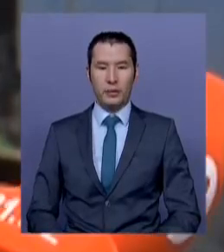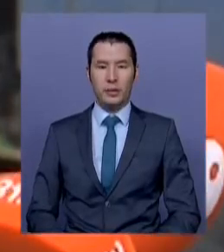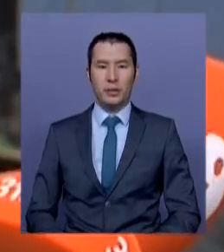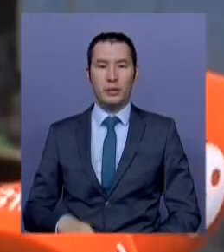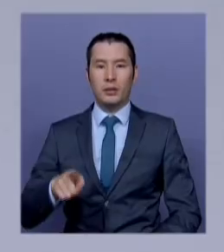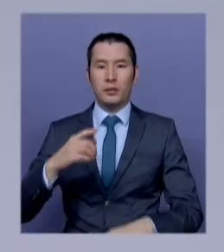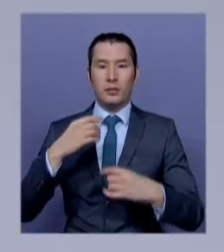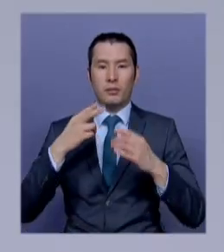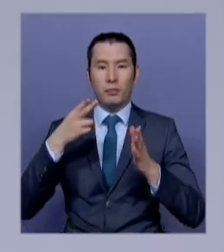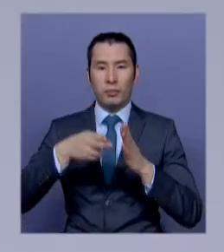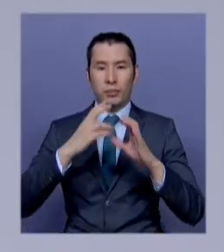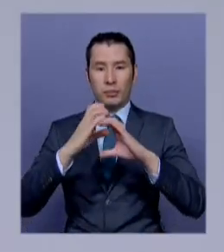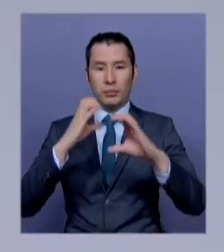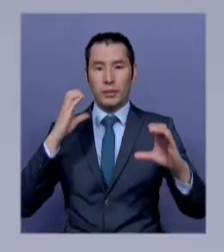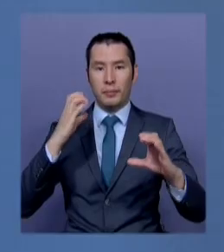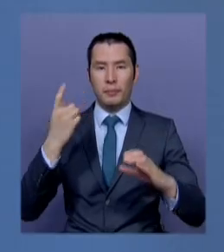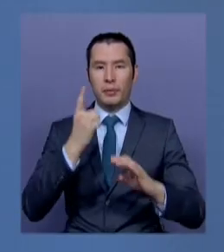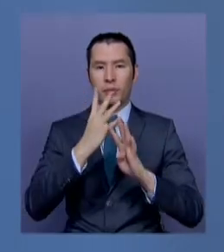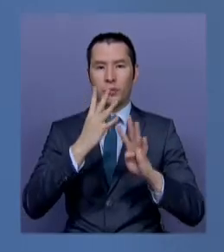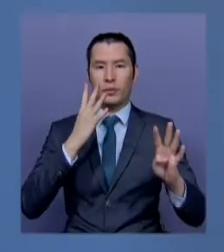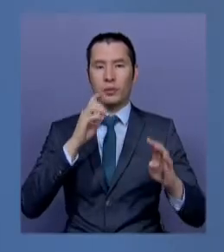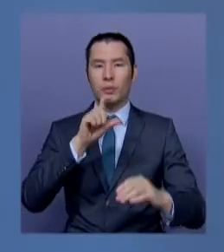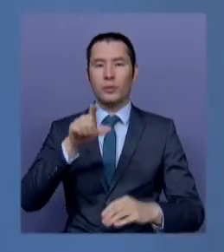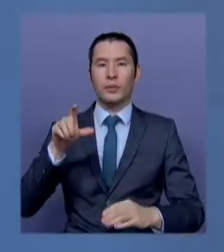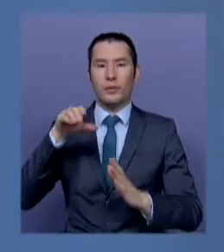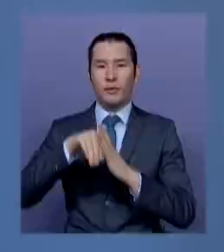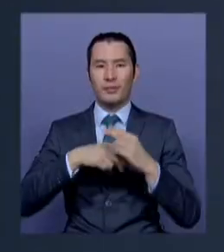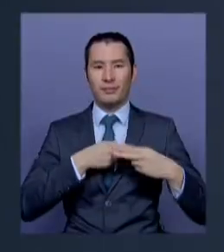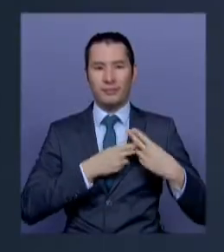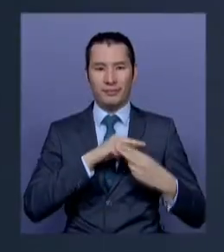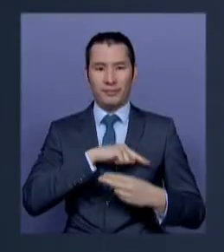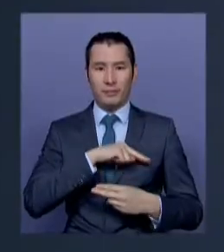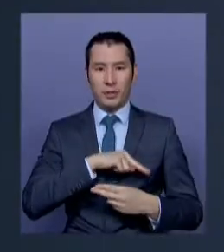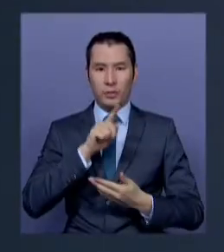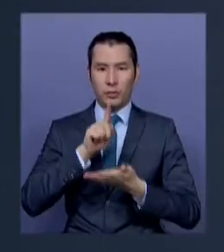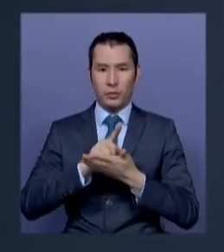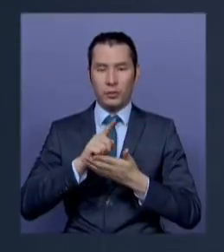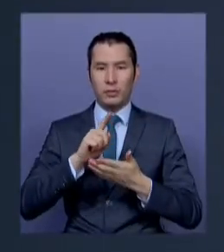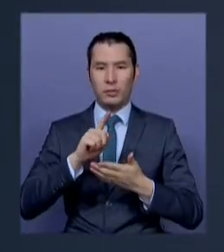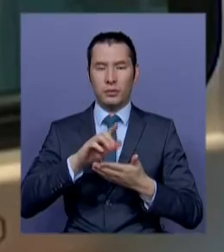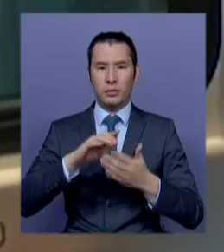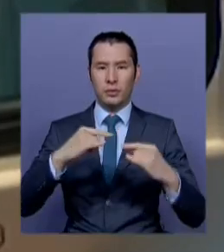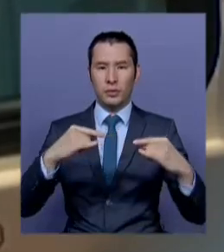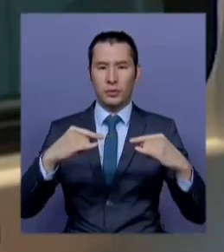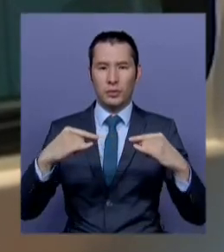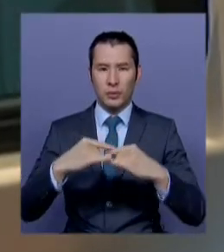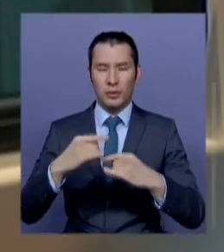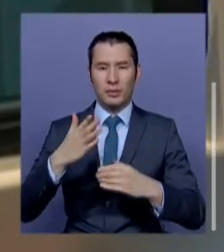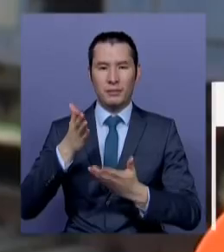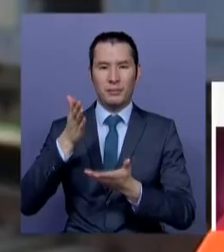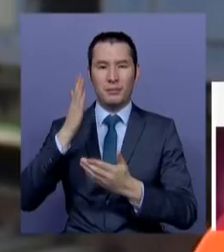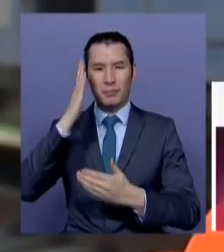жаңағы қызметкерлер пойыздың ішіндегі еден, жаңағы үстелдер, дивандар, жататын